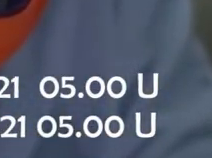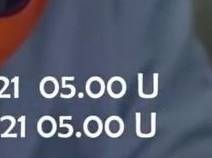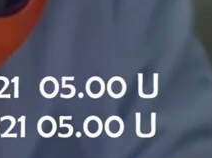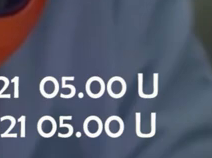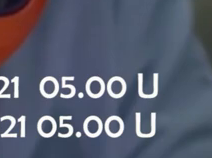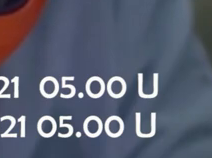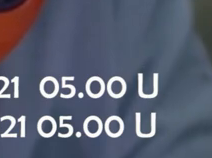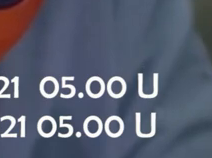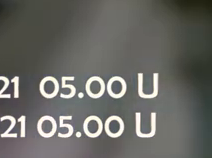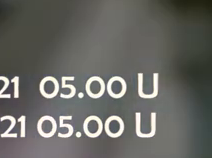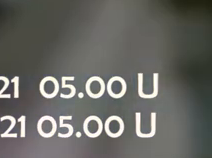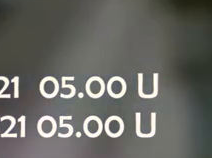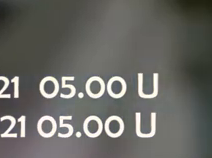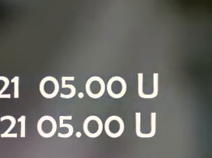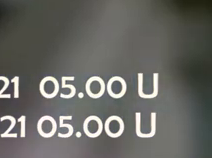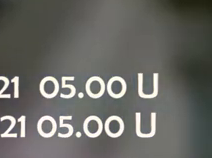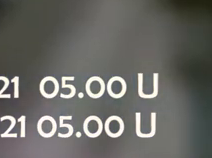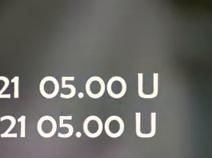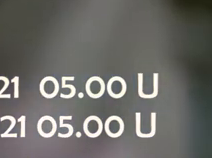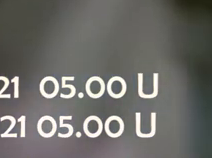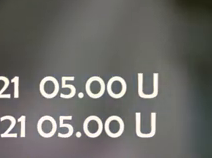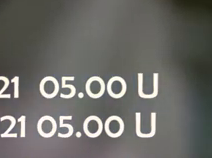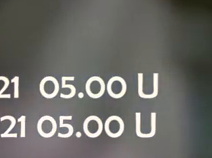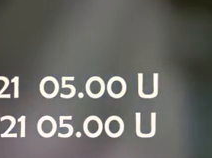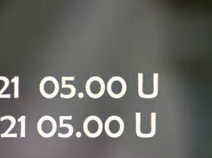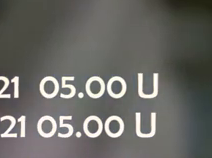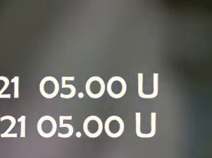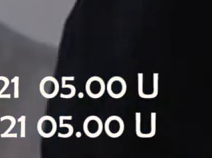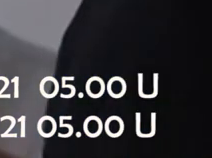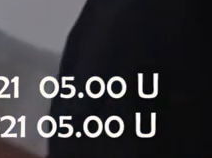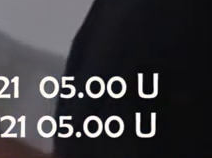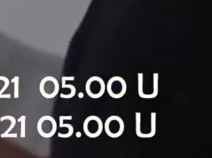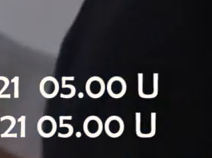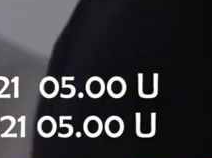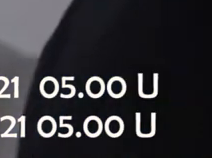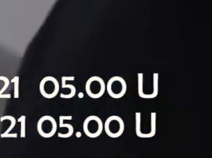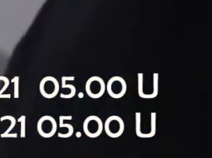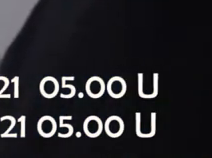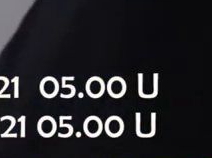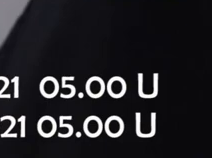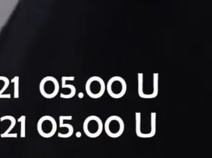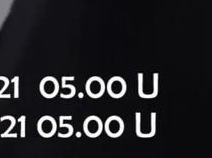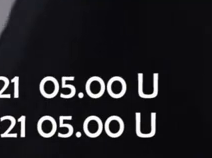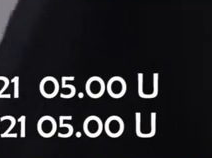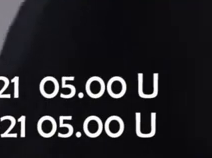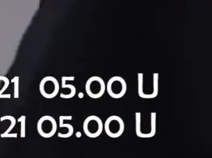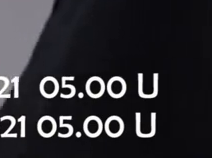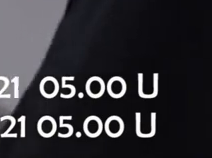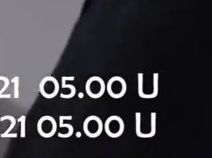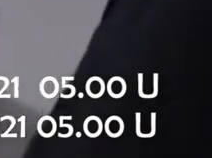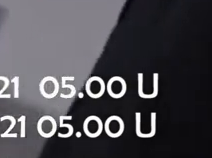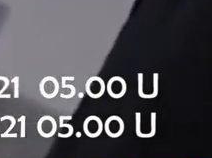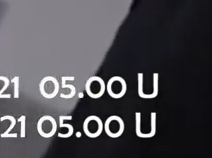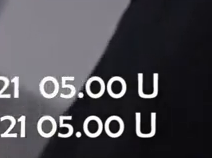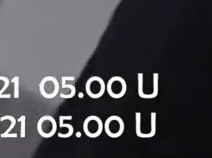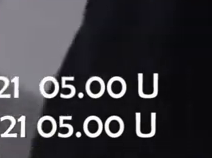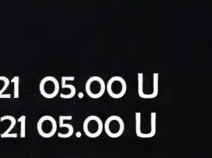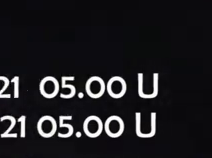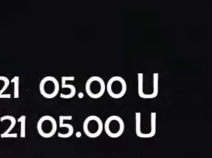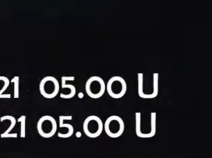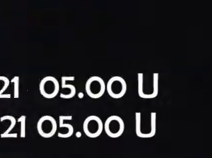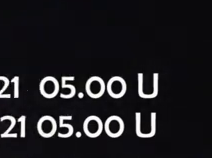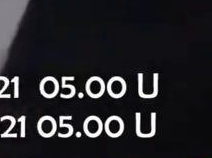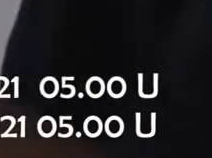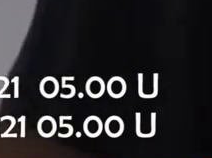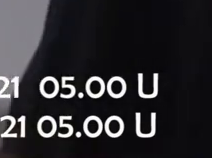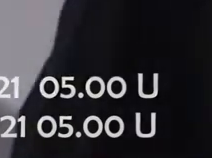overige maatregelen blijven ongetwijfeld van kracht. De regering heeft gemeen deze beslissing te nemen vanwege de aanwezigheid van